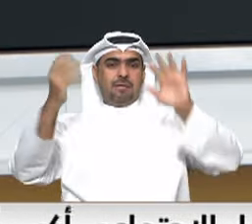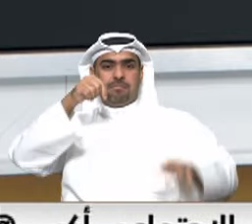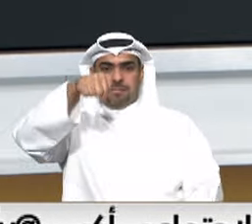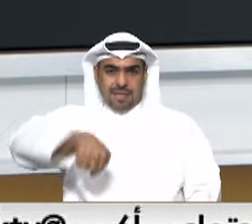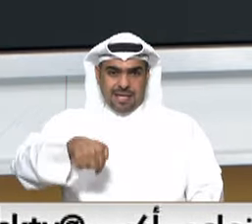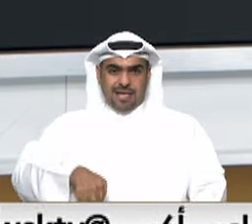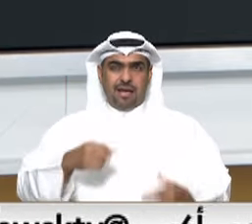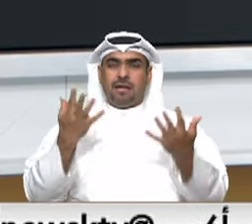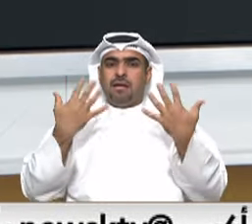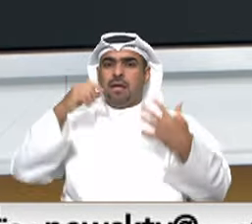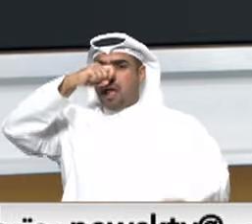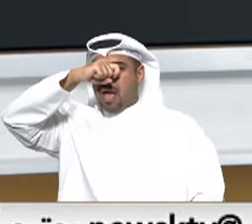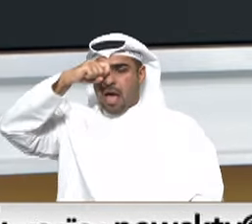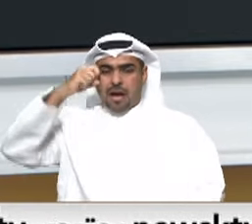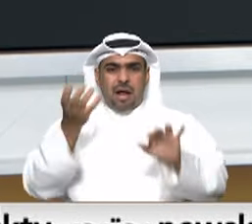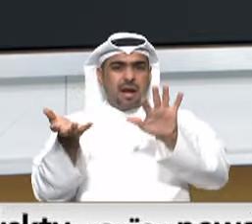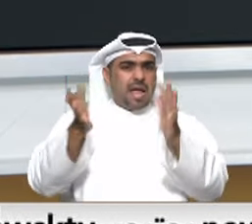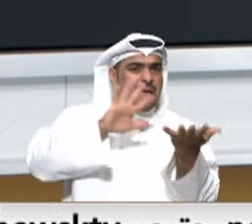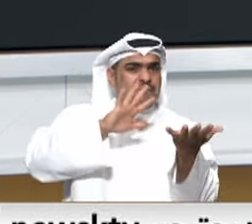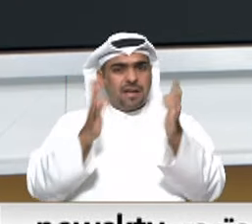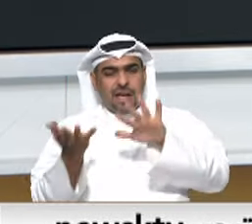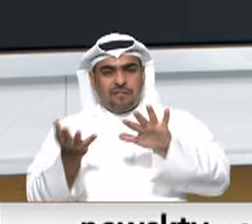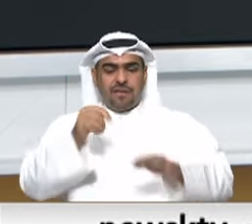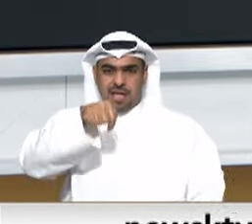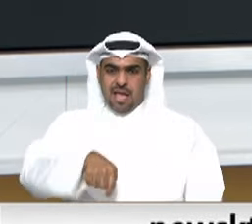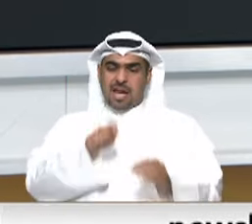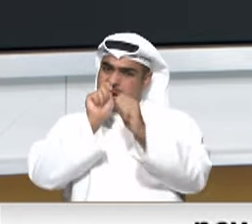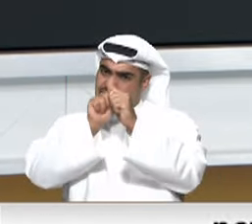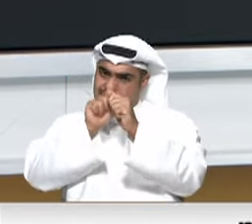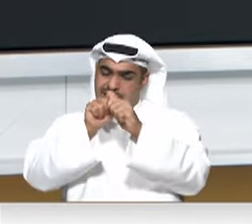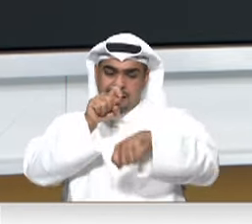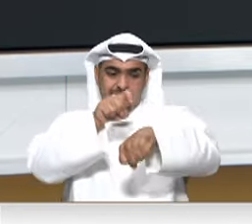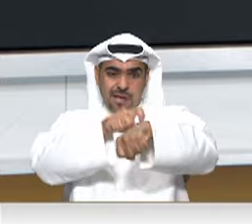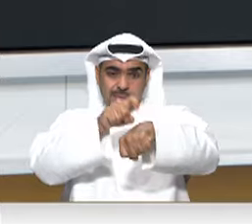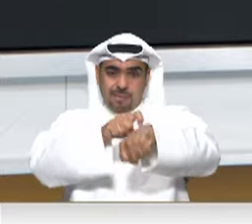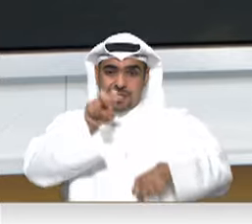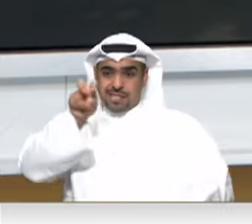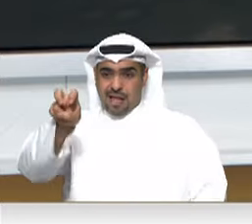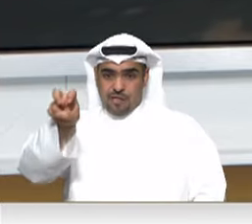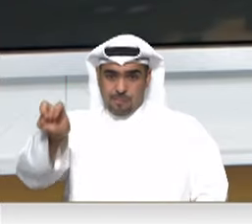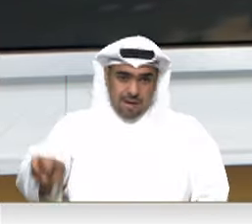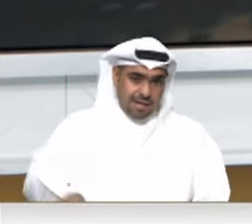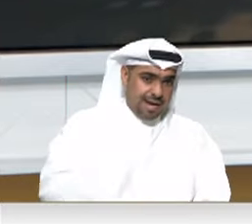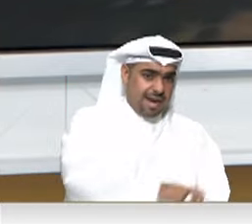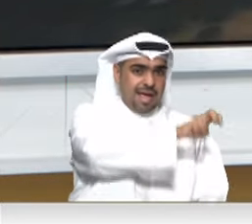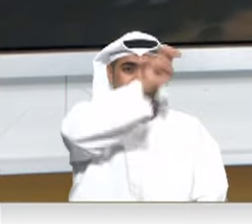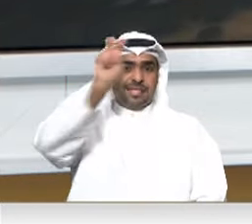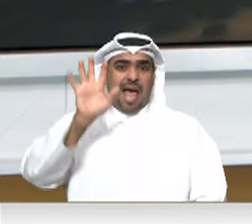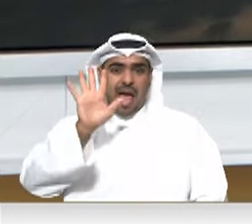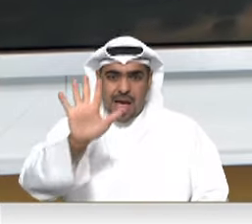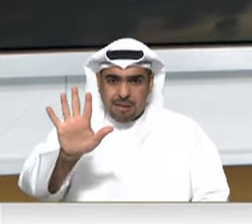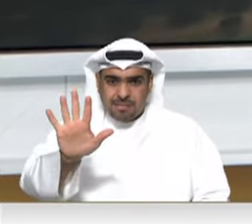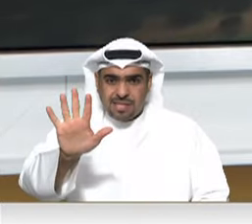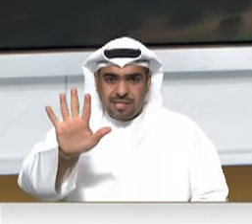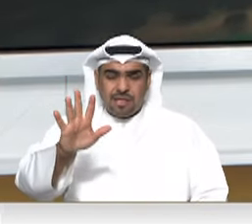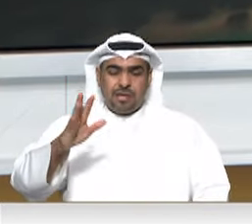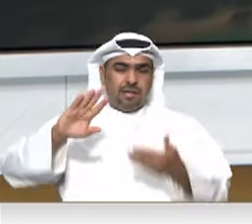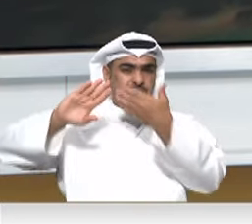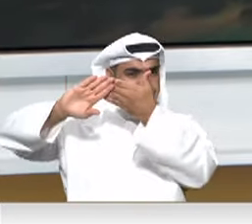الجو، فننصح بالابتعاد عن الشمس المباشرة من الساعة 8 الصبح إلى الساعة 5 بعد الظهر، والكثرة من شرب السوائل خاصة